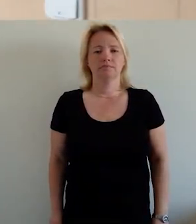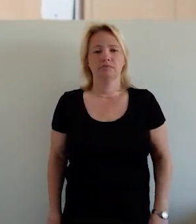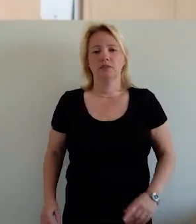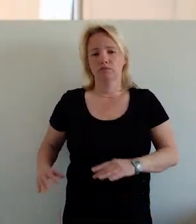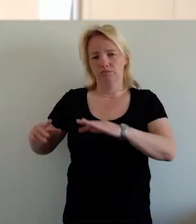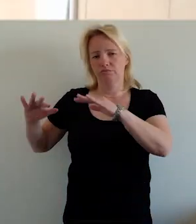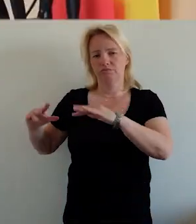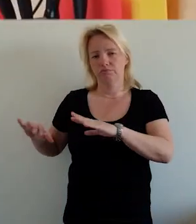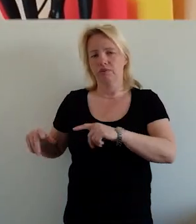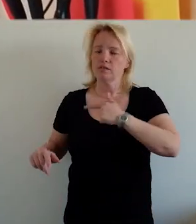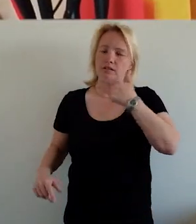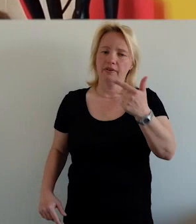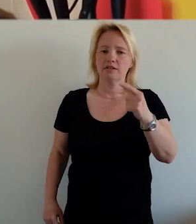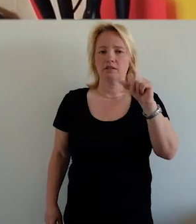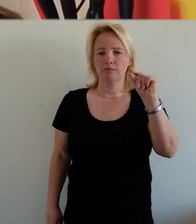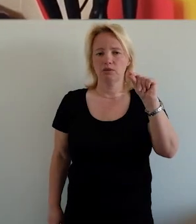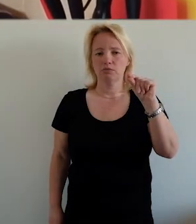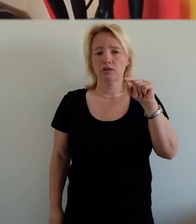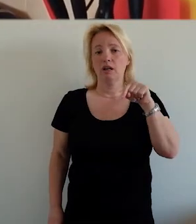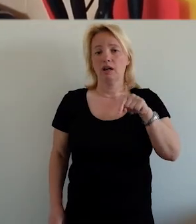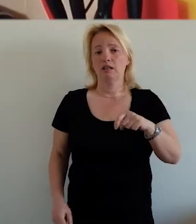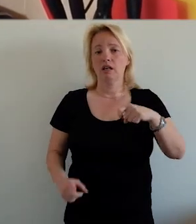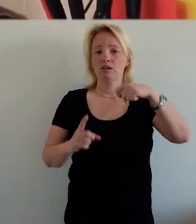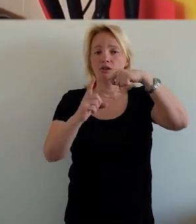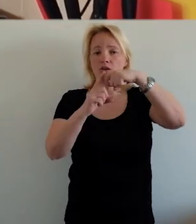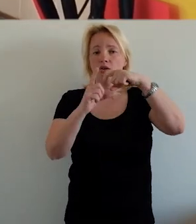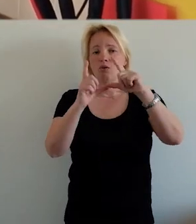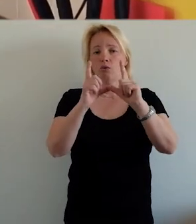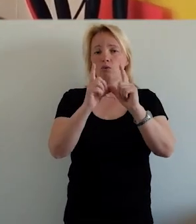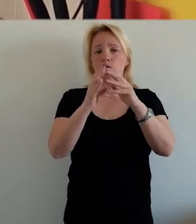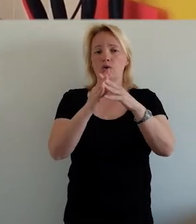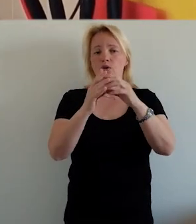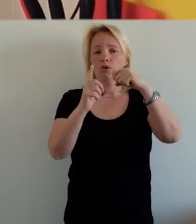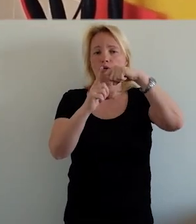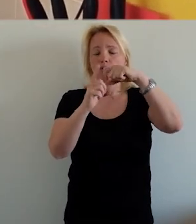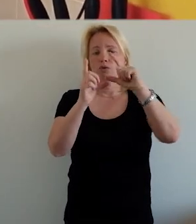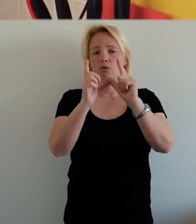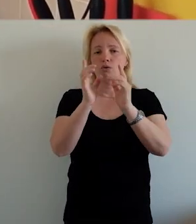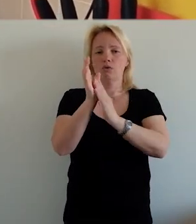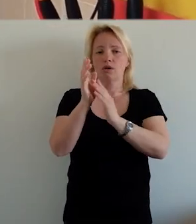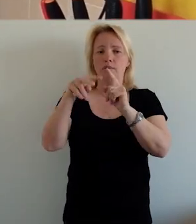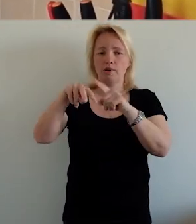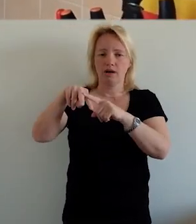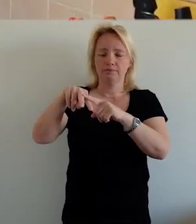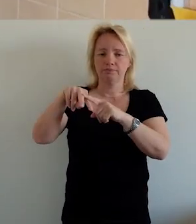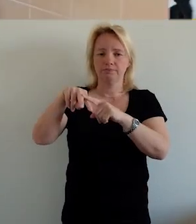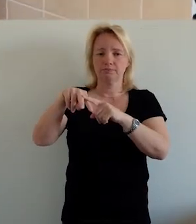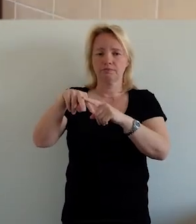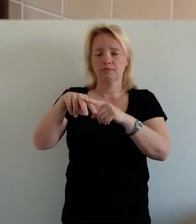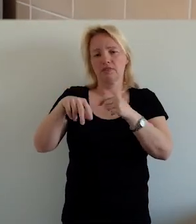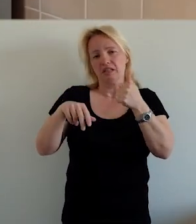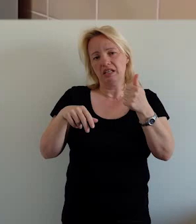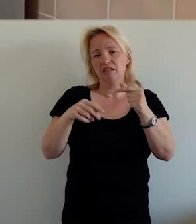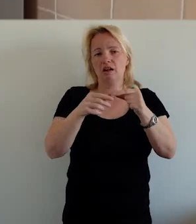Vaříme asi 20 minut. Připravíme ještě žlutou barvu. Jestli máte doma kurkumu, tak si dejte